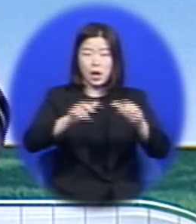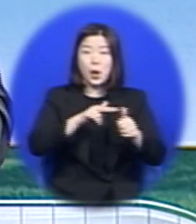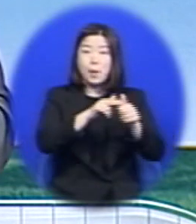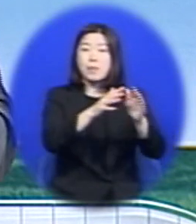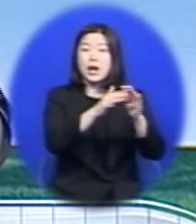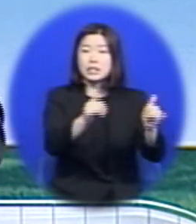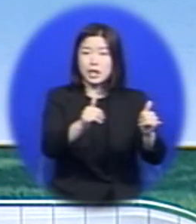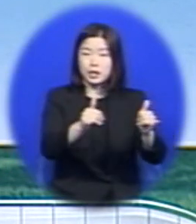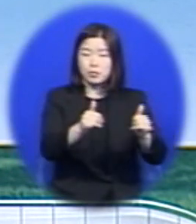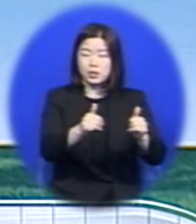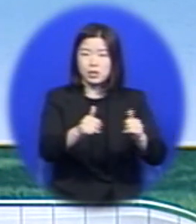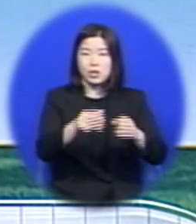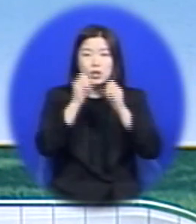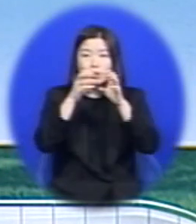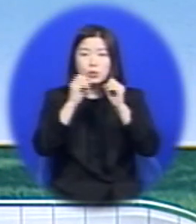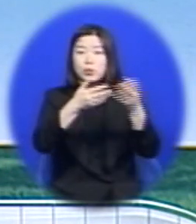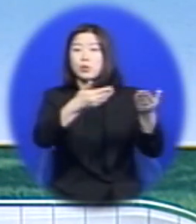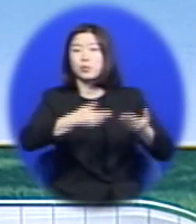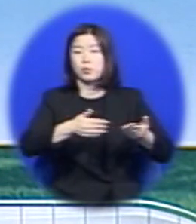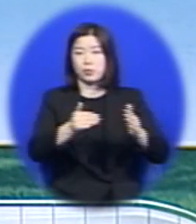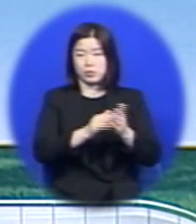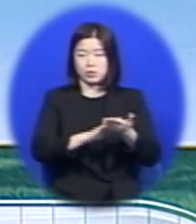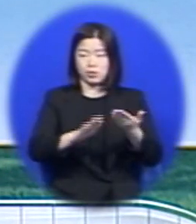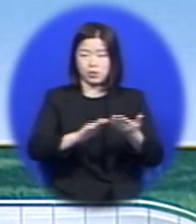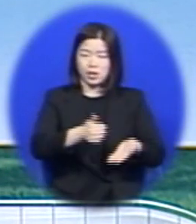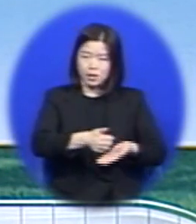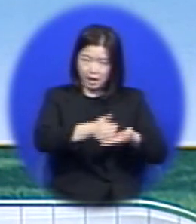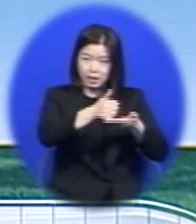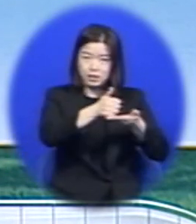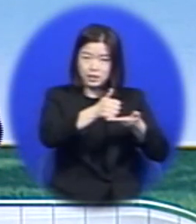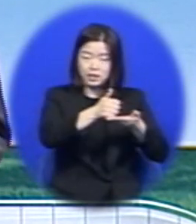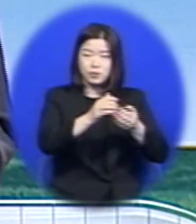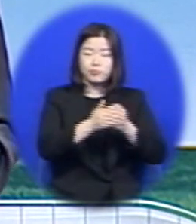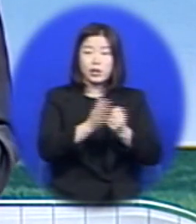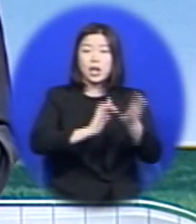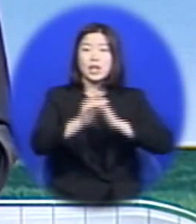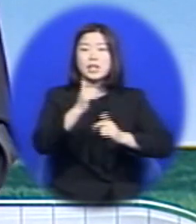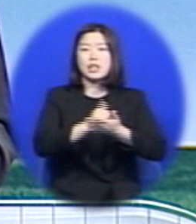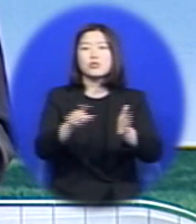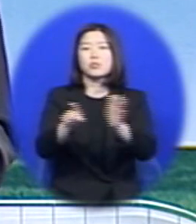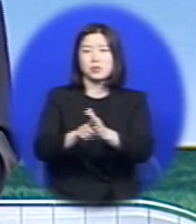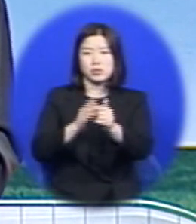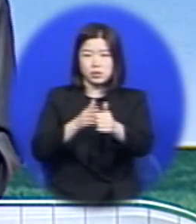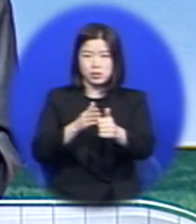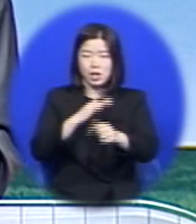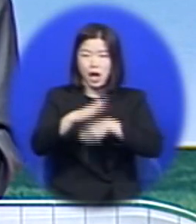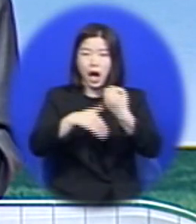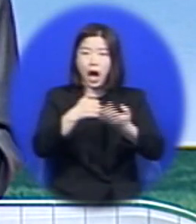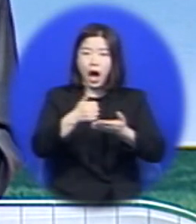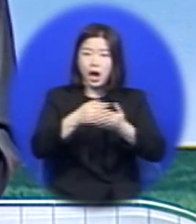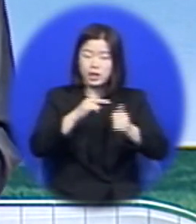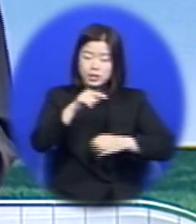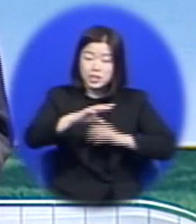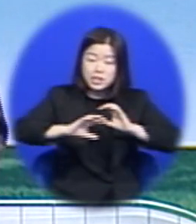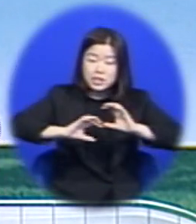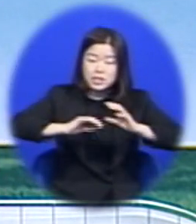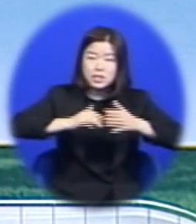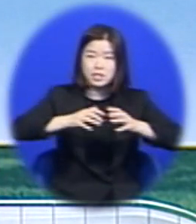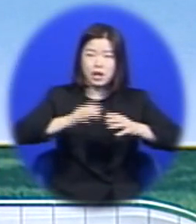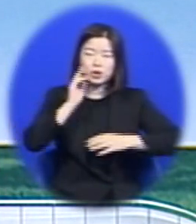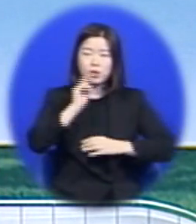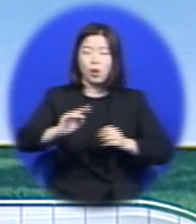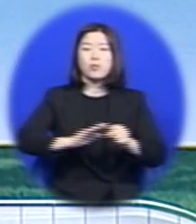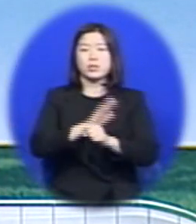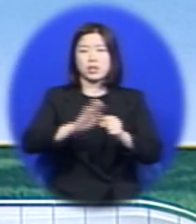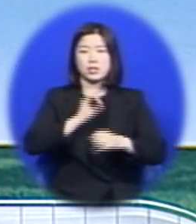마부가 전도를 하는 겁니다. 나으리, 예수 믿으시지요? 하나님께서 이 세상을 너무나